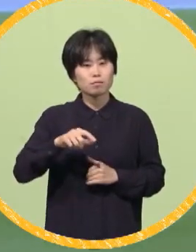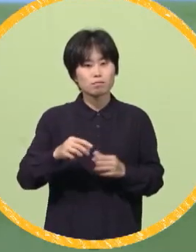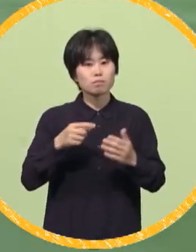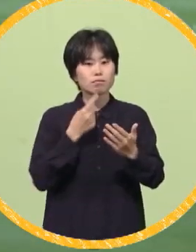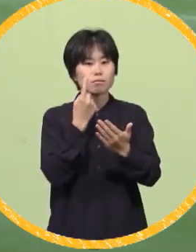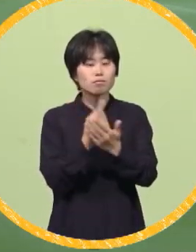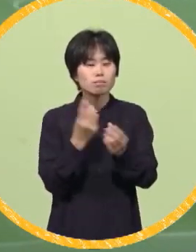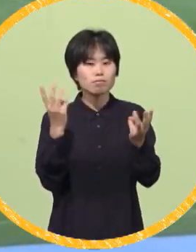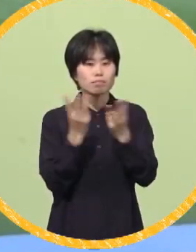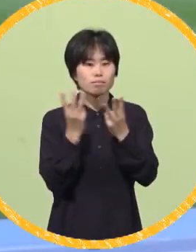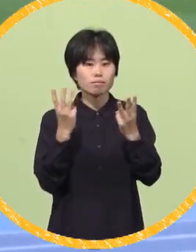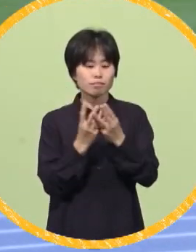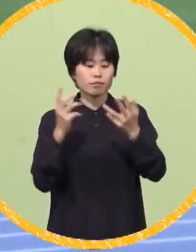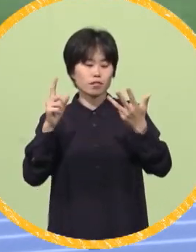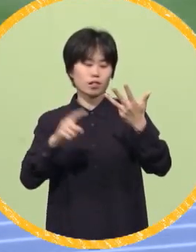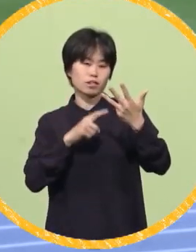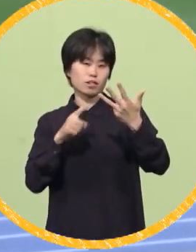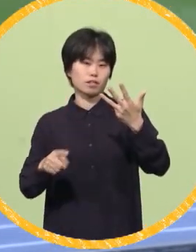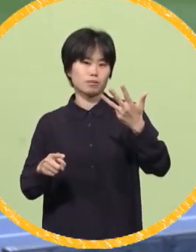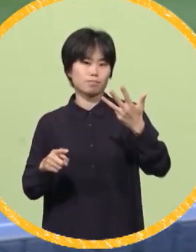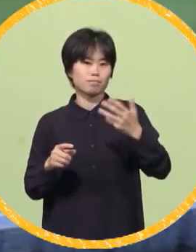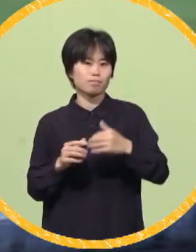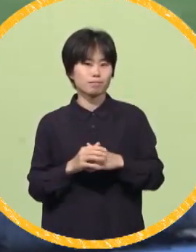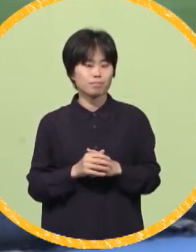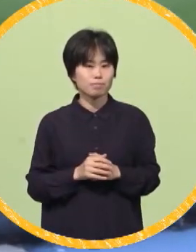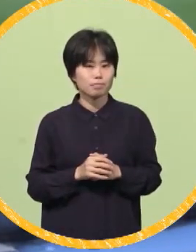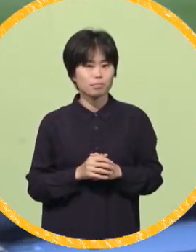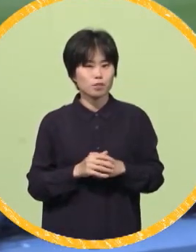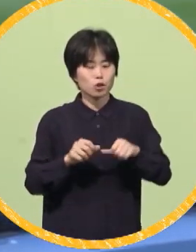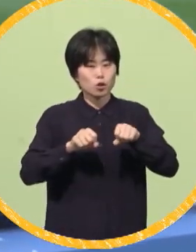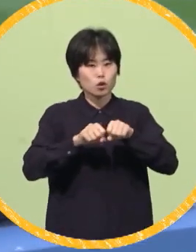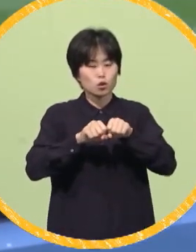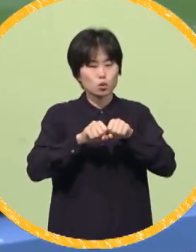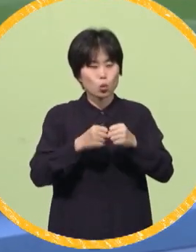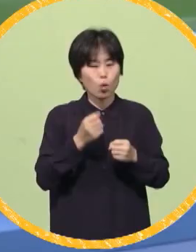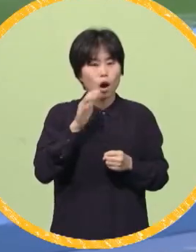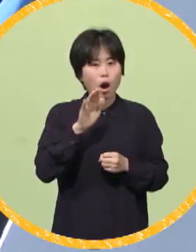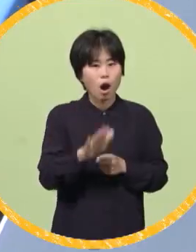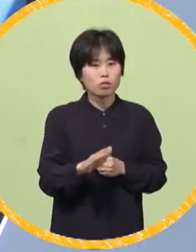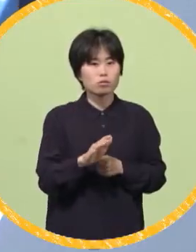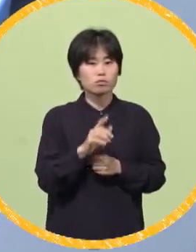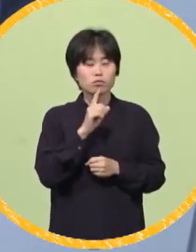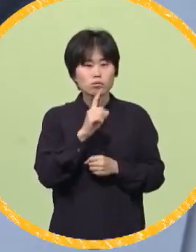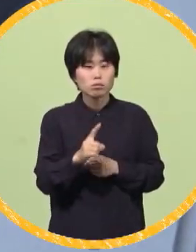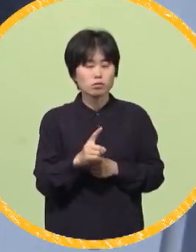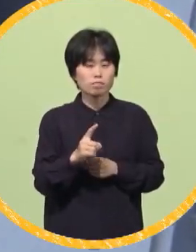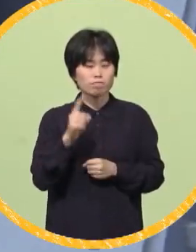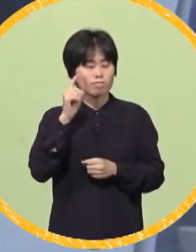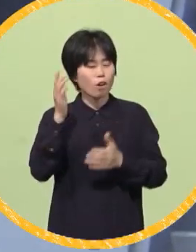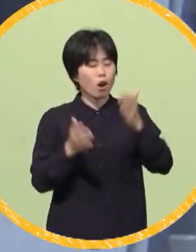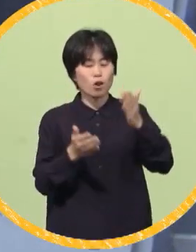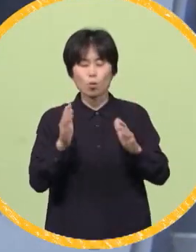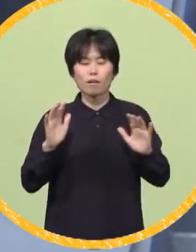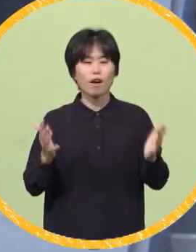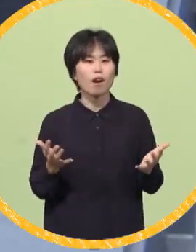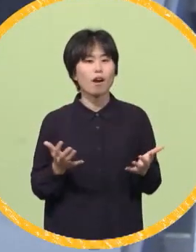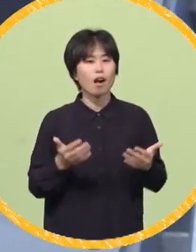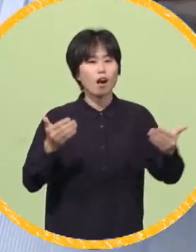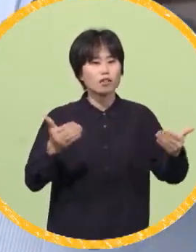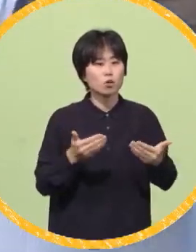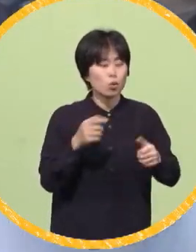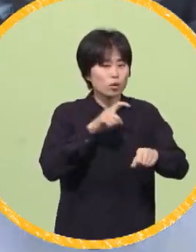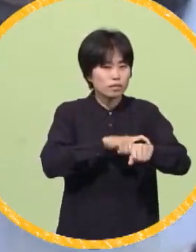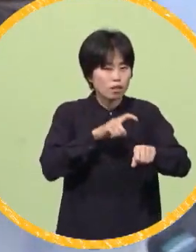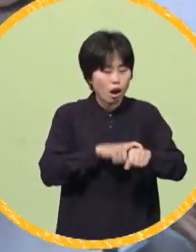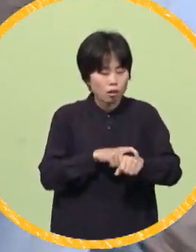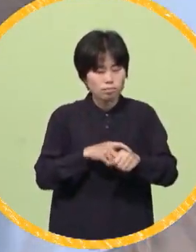害のある方は総勢8人。障害があるからといって特別な配慮はなく、就業時間も任される